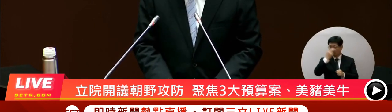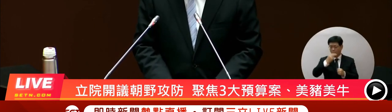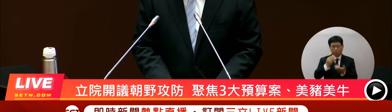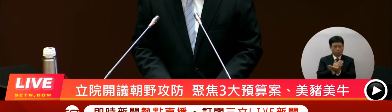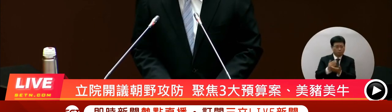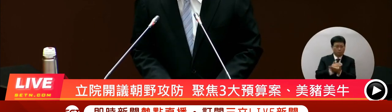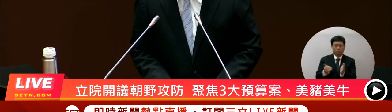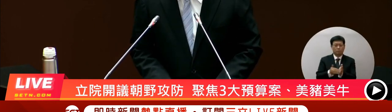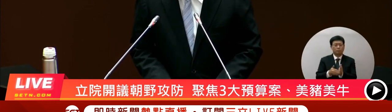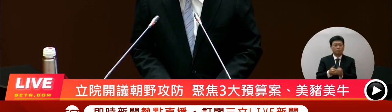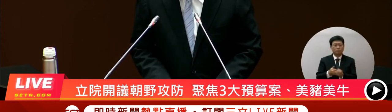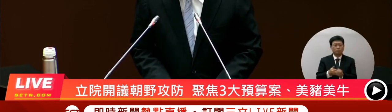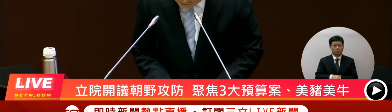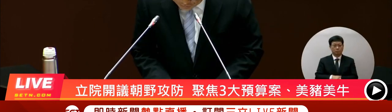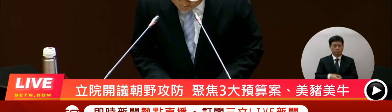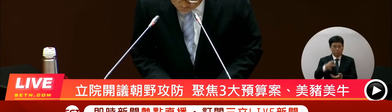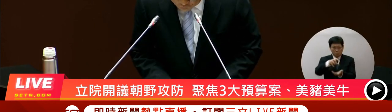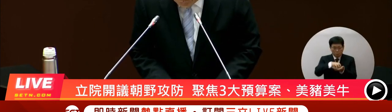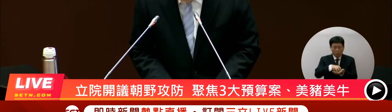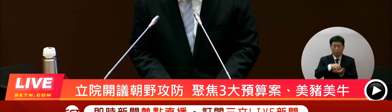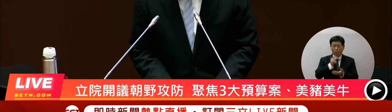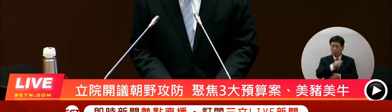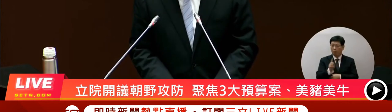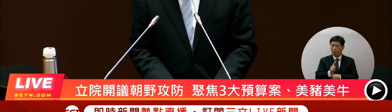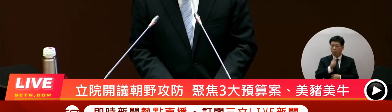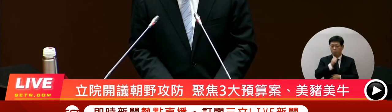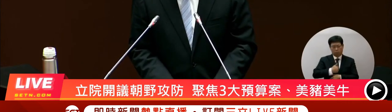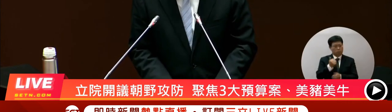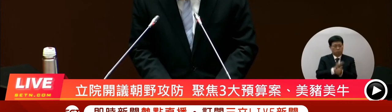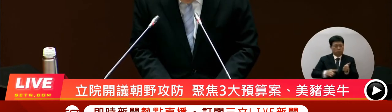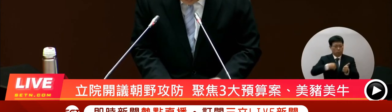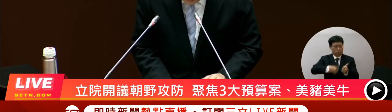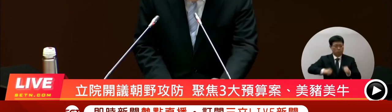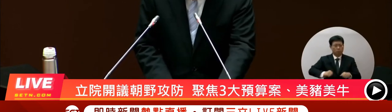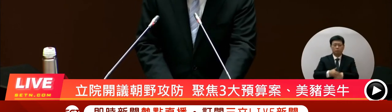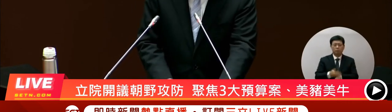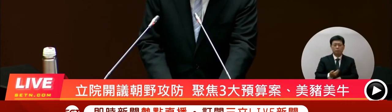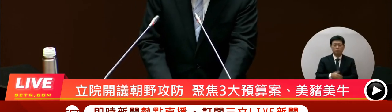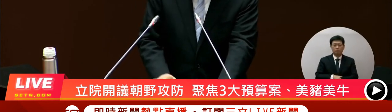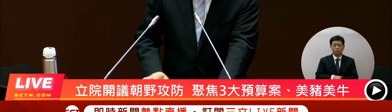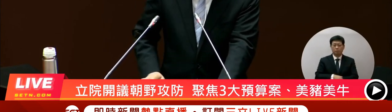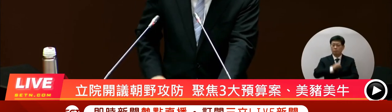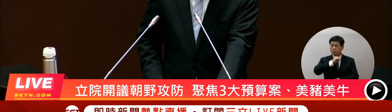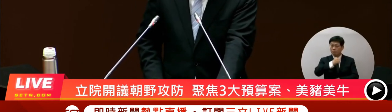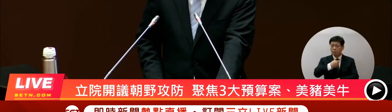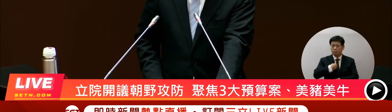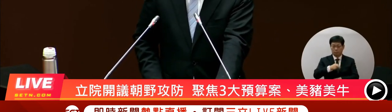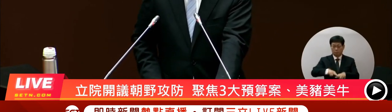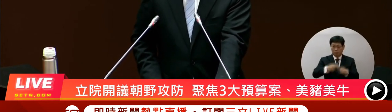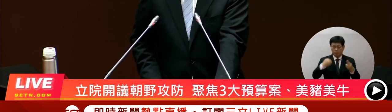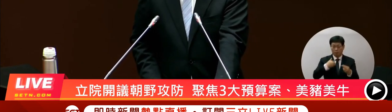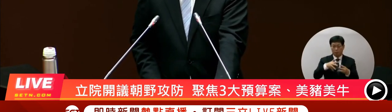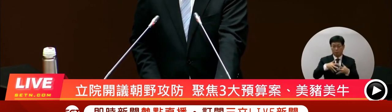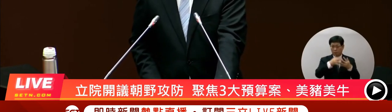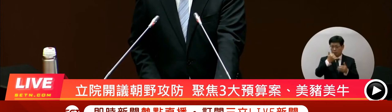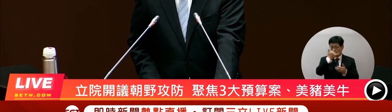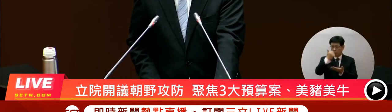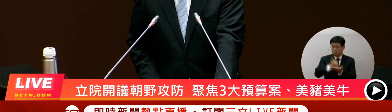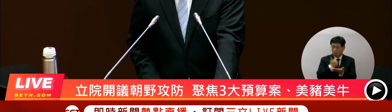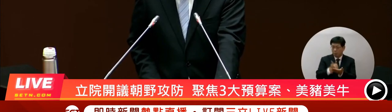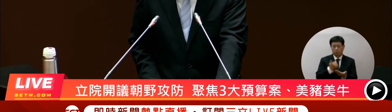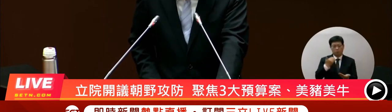估，结果也显示并不影响健康。台湾开放美猪进口